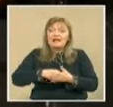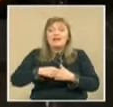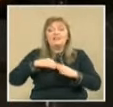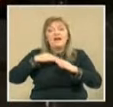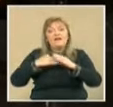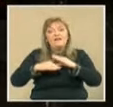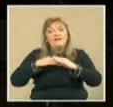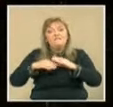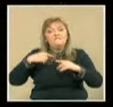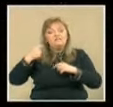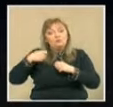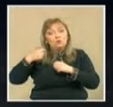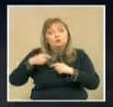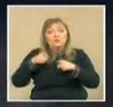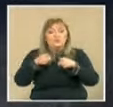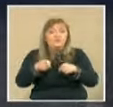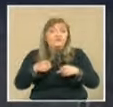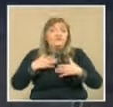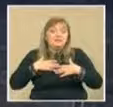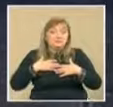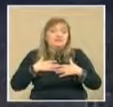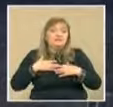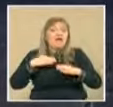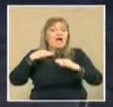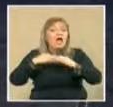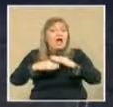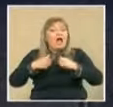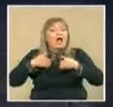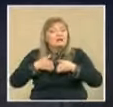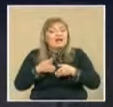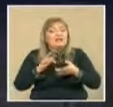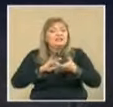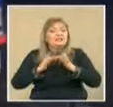вашия канал си го разработвате от миналата година още YouTube канала ви, така че там можем да видим много